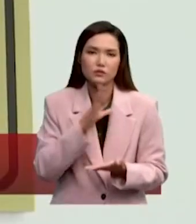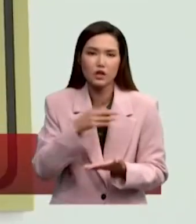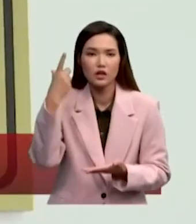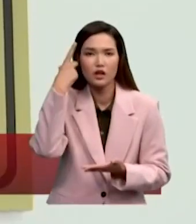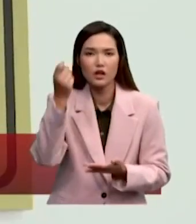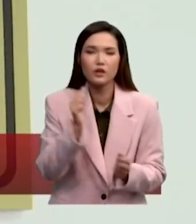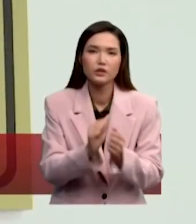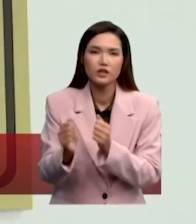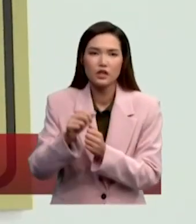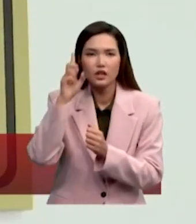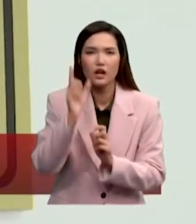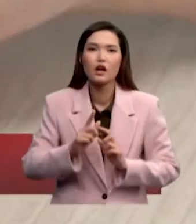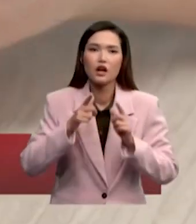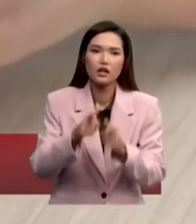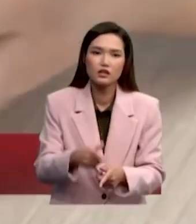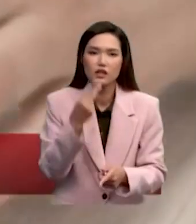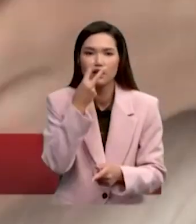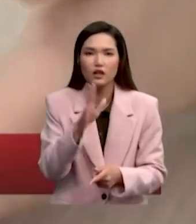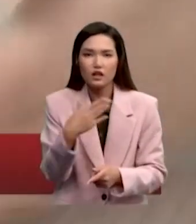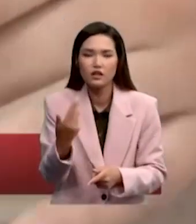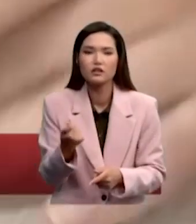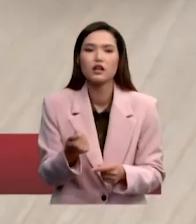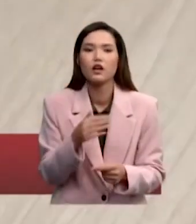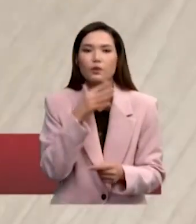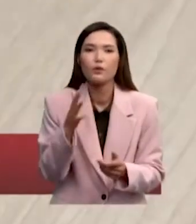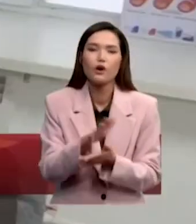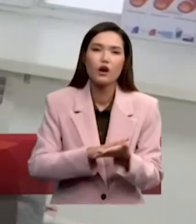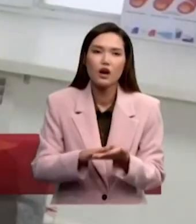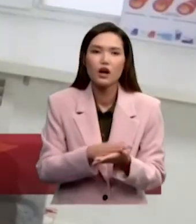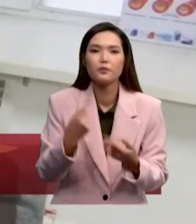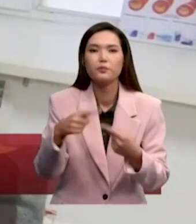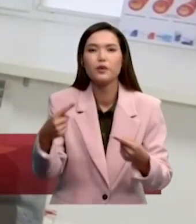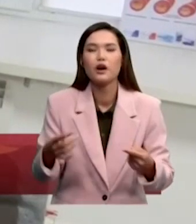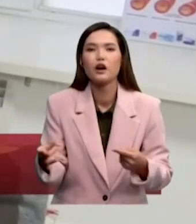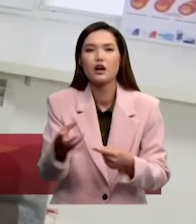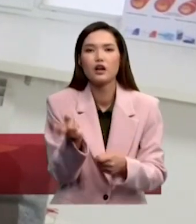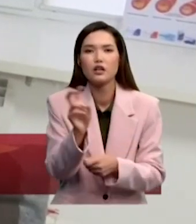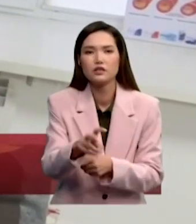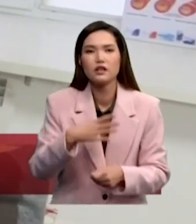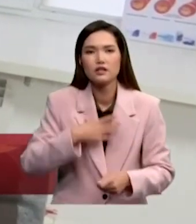түрлі мемлекеттік қолдауларға қарамастан жас мамандар ауылдық жерлерге жұмыс істеуге